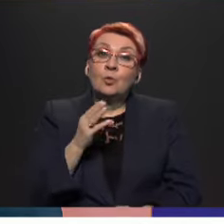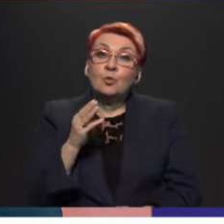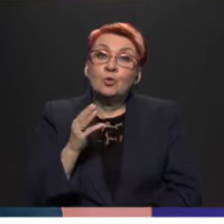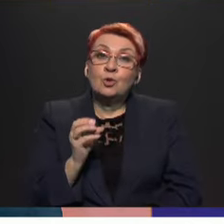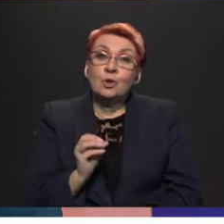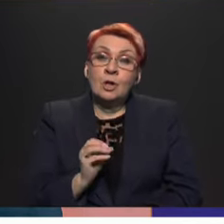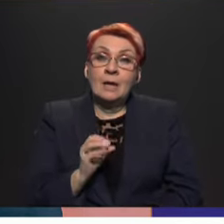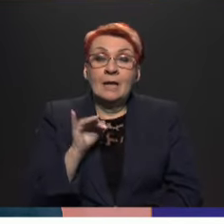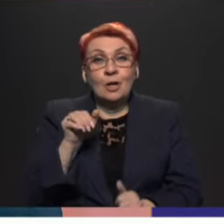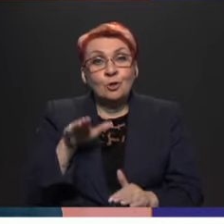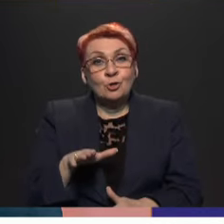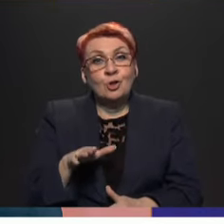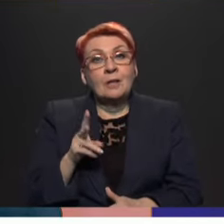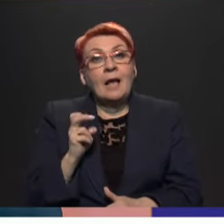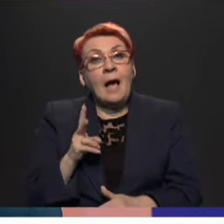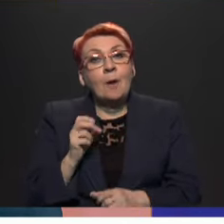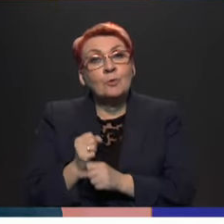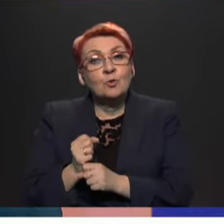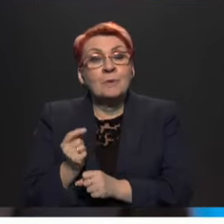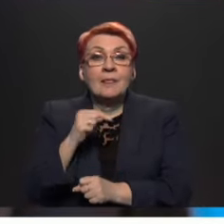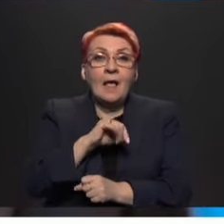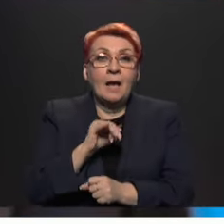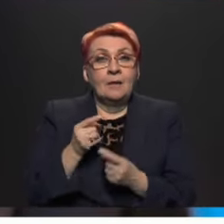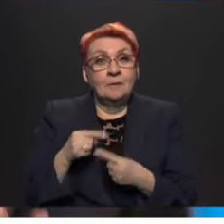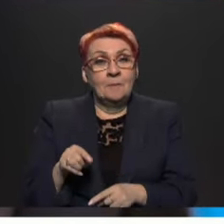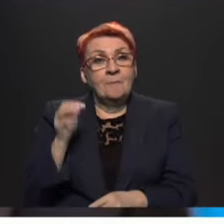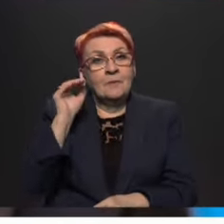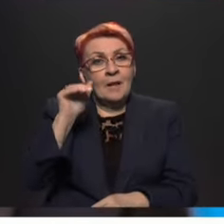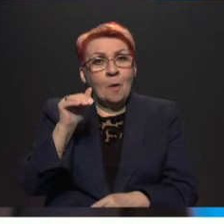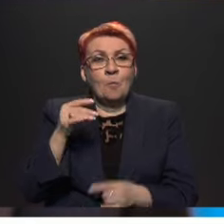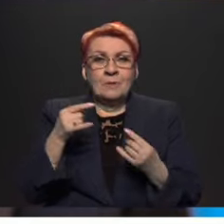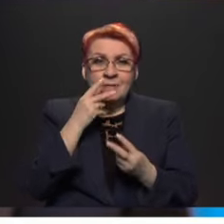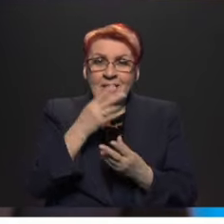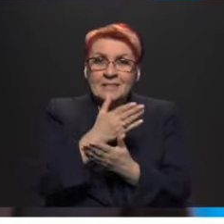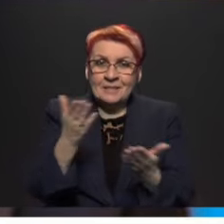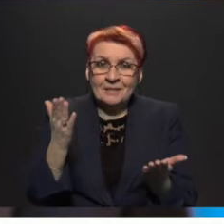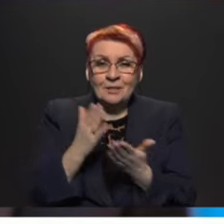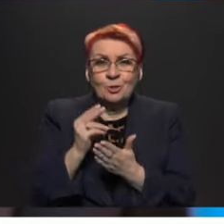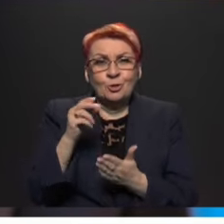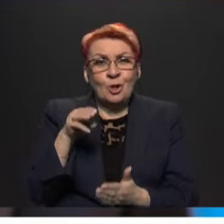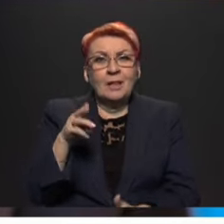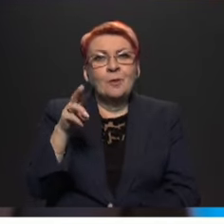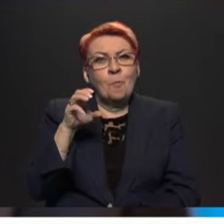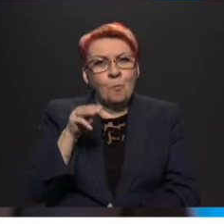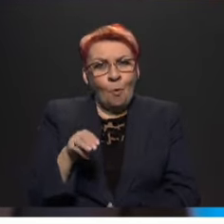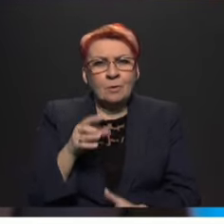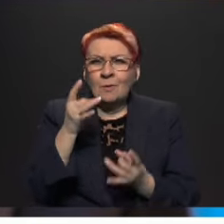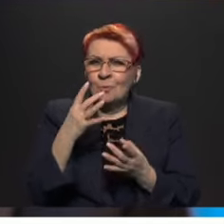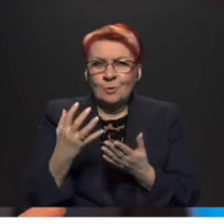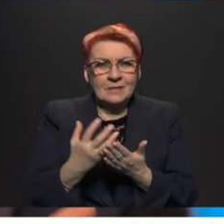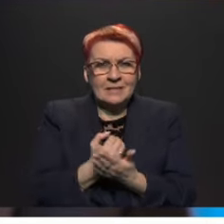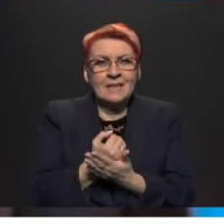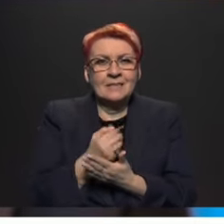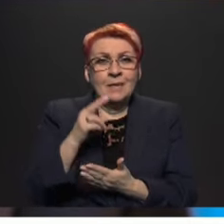решает поступить так или иначе. А я напомню нашим зрителям, что у нас есть чат-бот в Телеграме. Найти его просто. Для